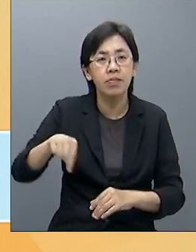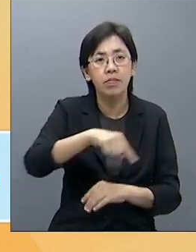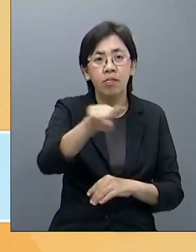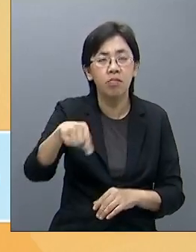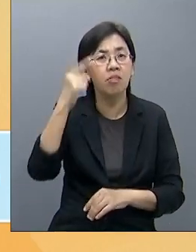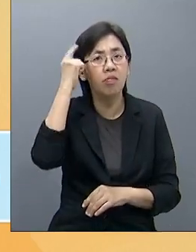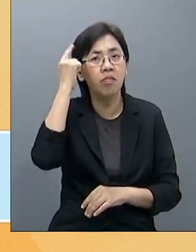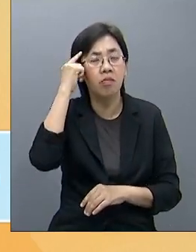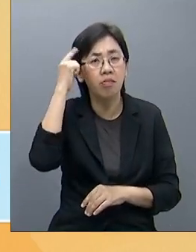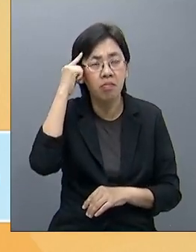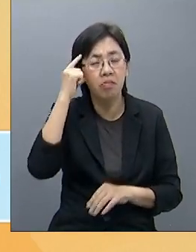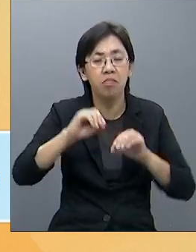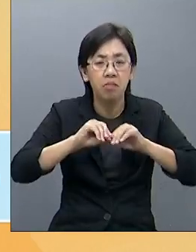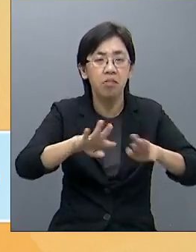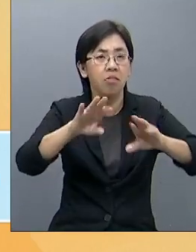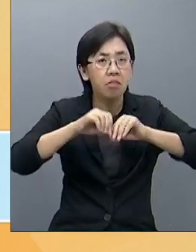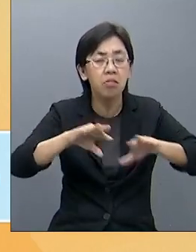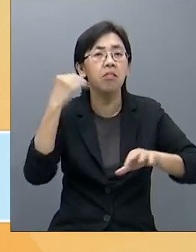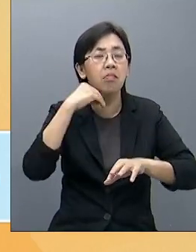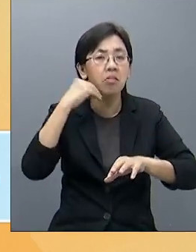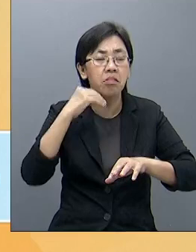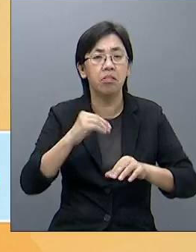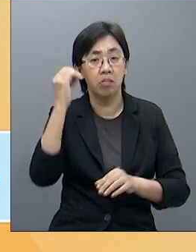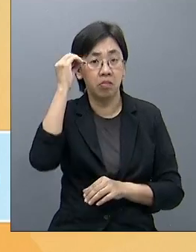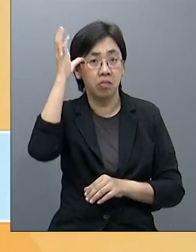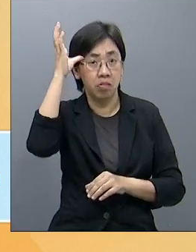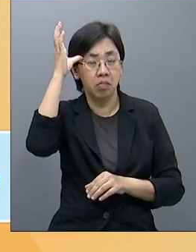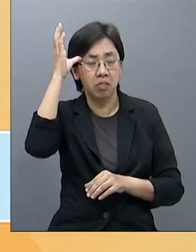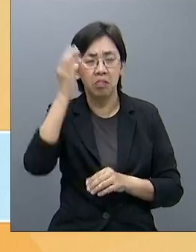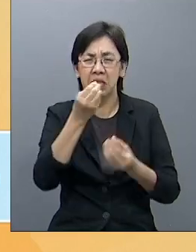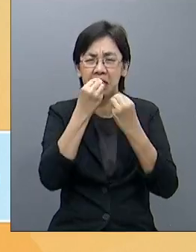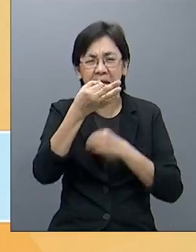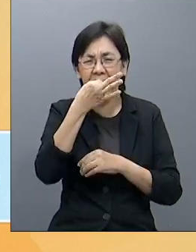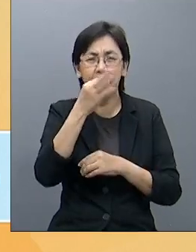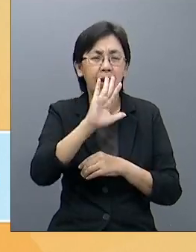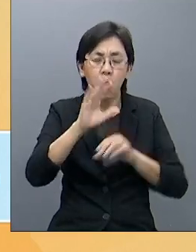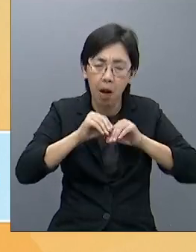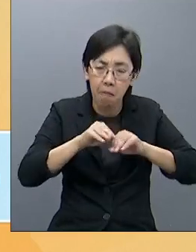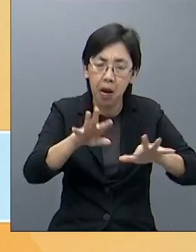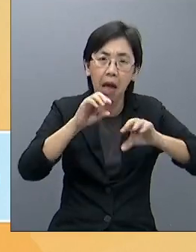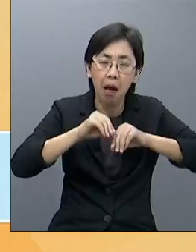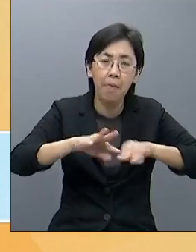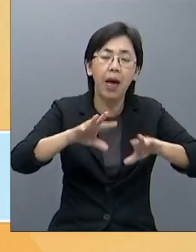เราพู